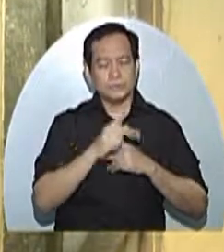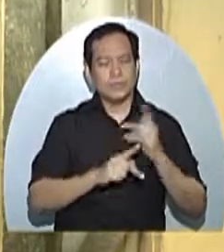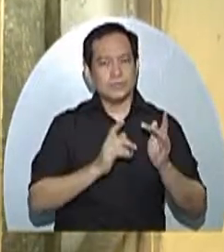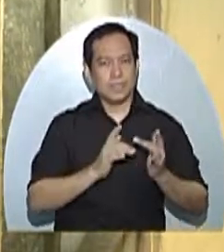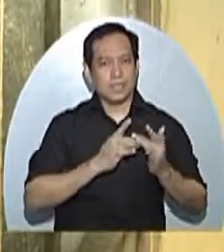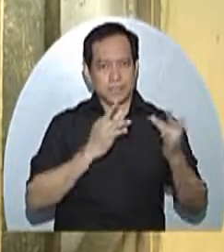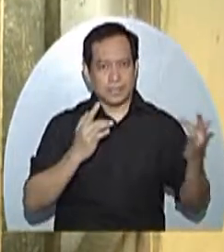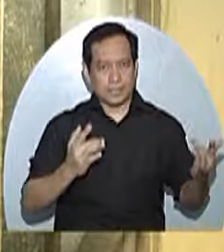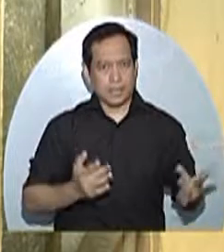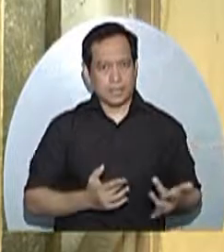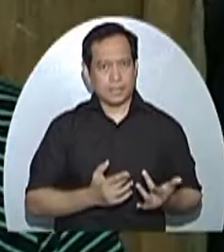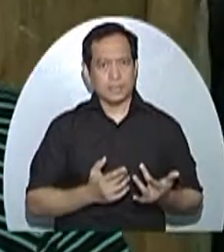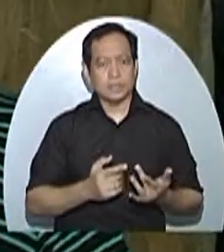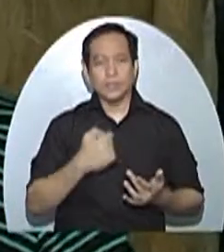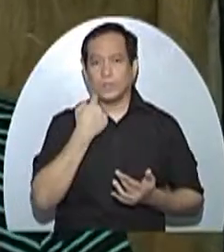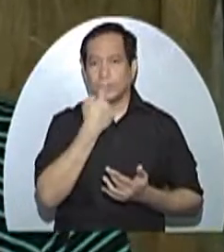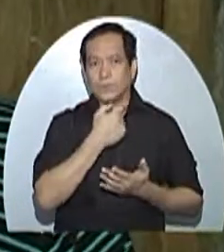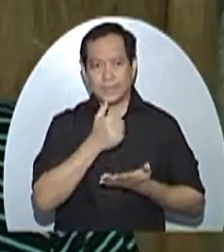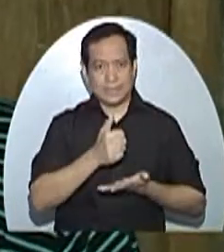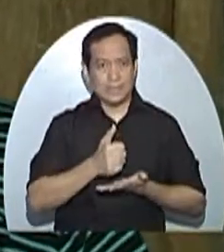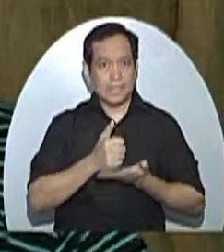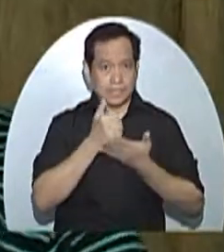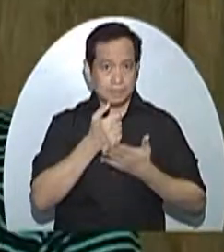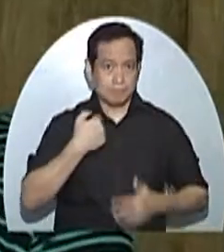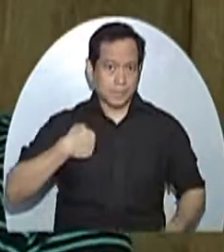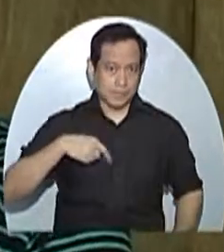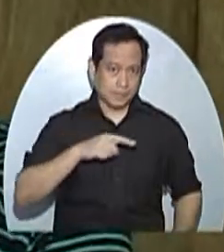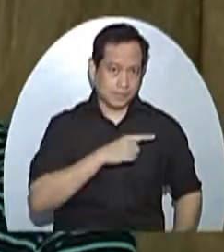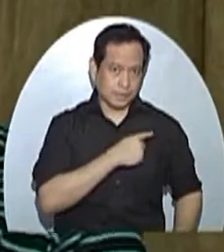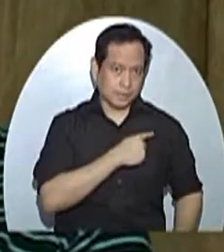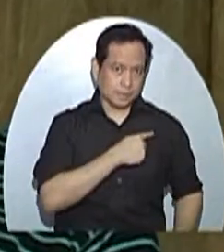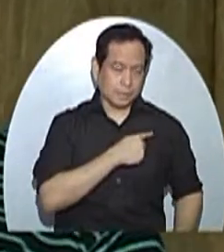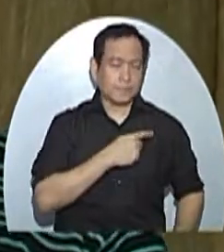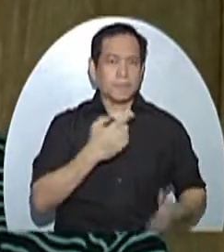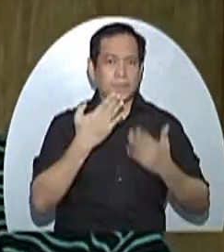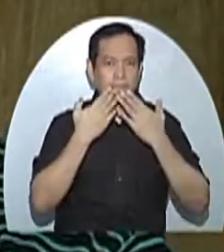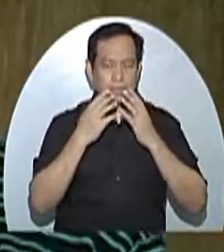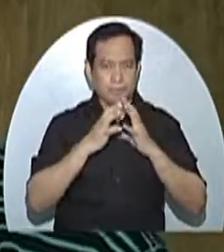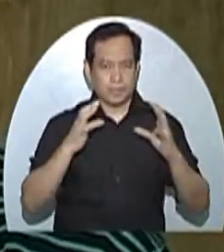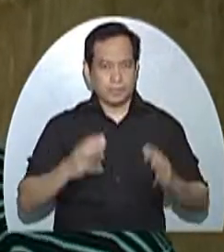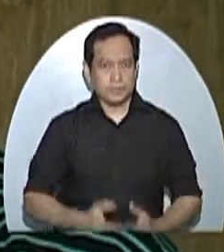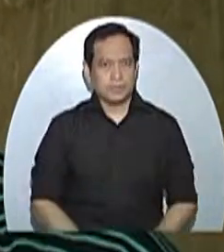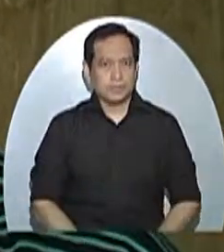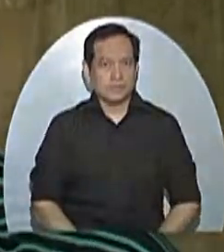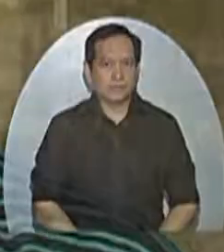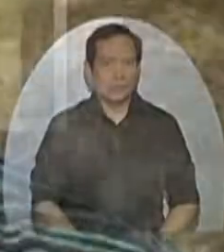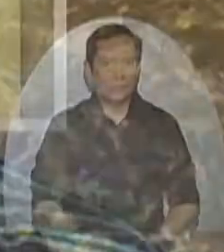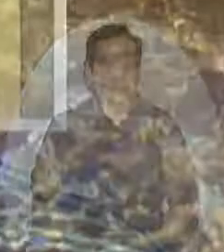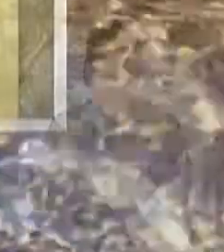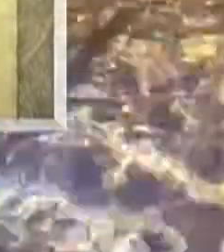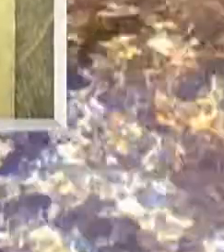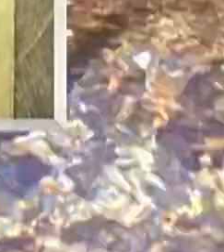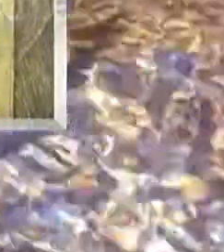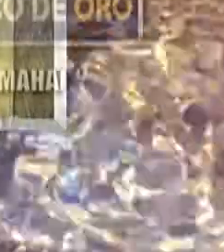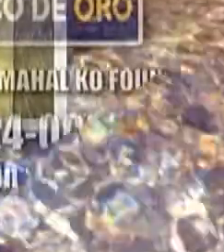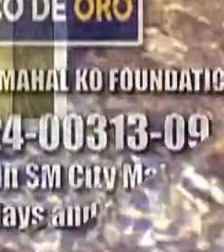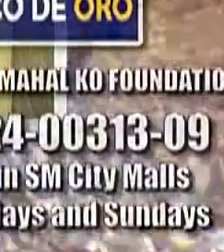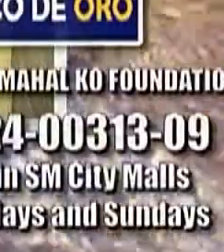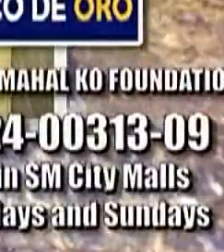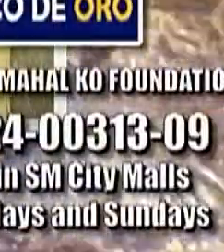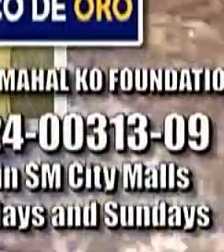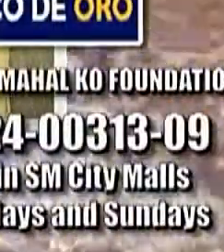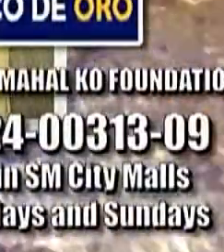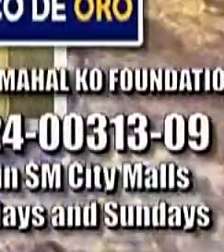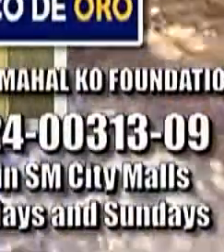kalooban dyan na makatulong sa amin. Maraming salamat po.